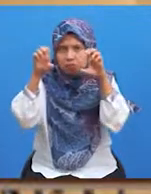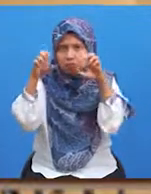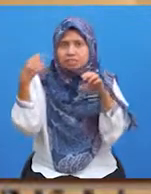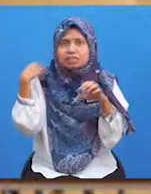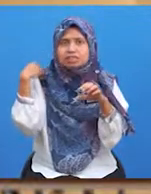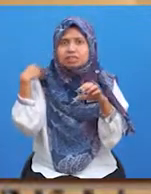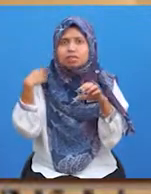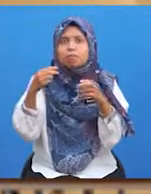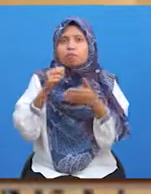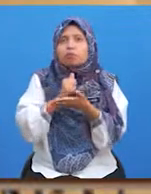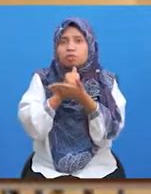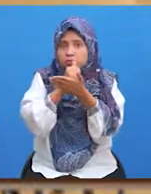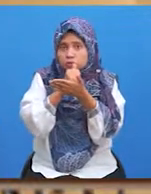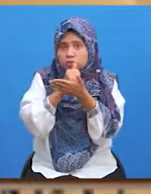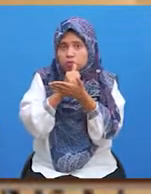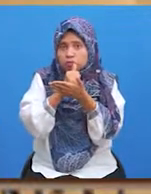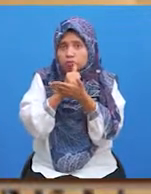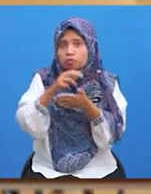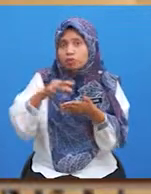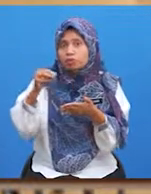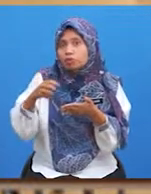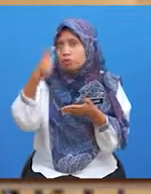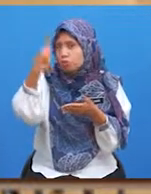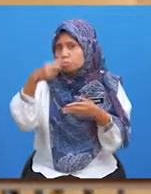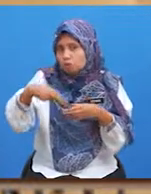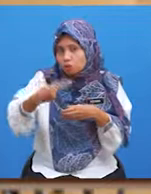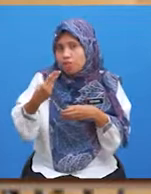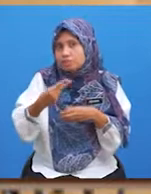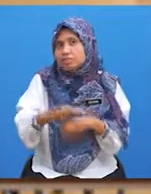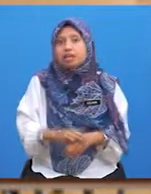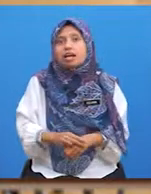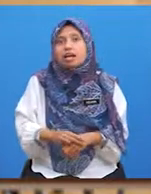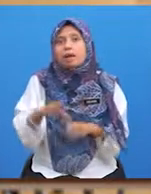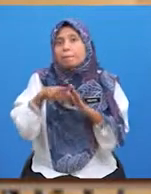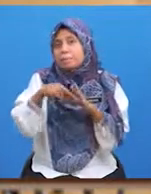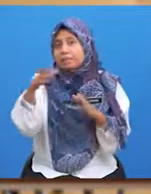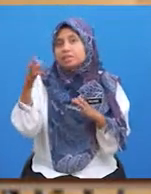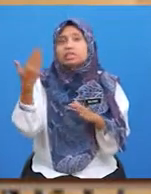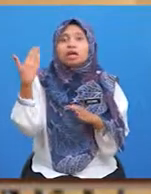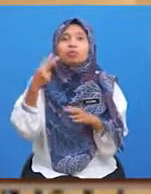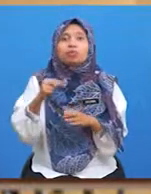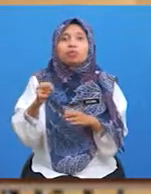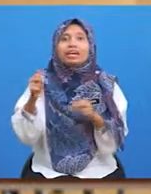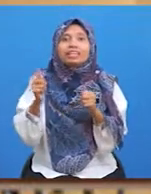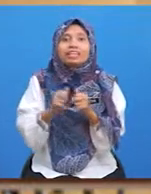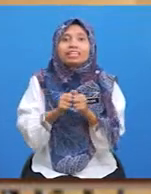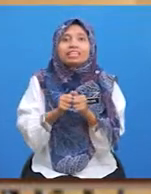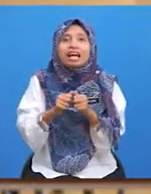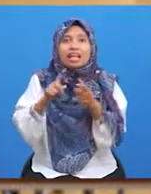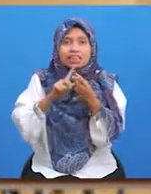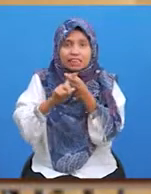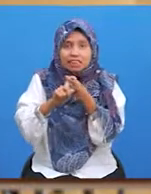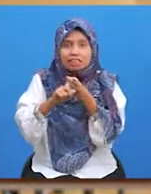berupaya membantu murid-murid untuk menghasilkan pendahuluan dengan tautan